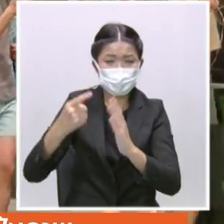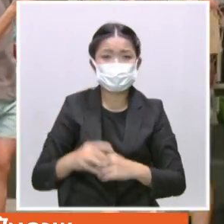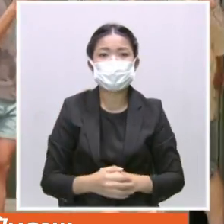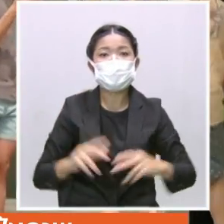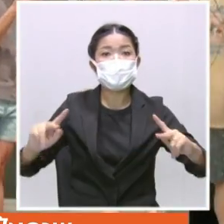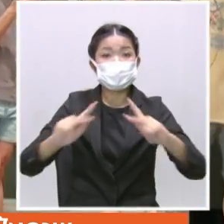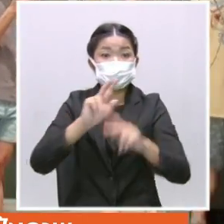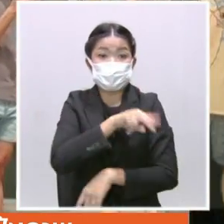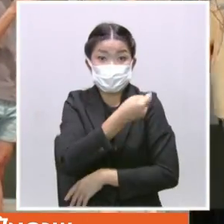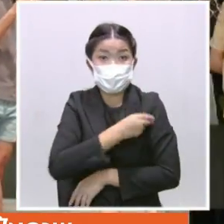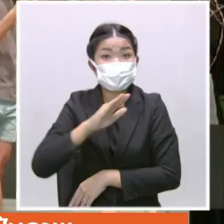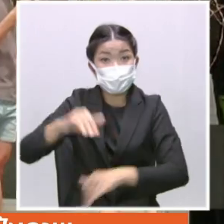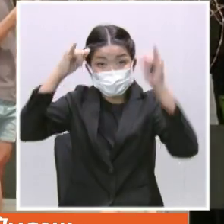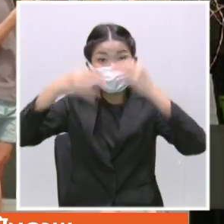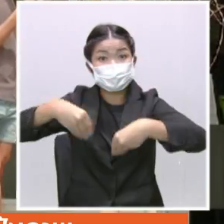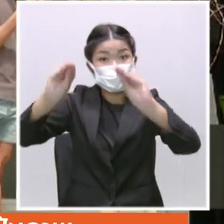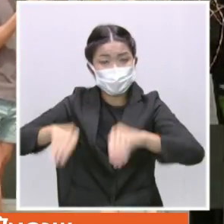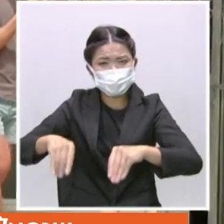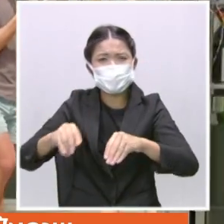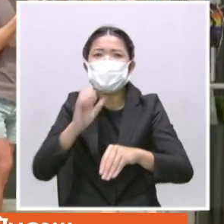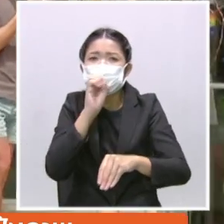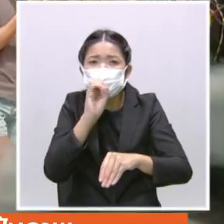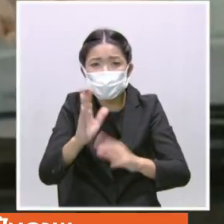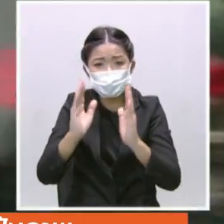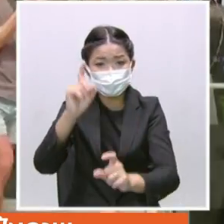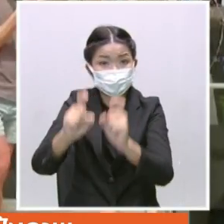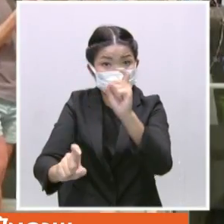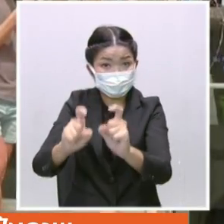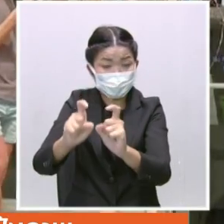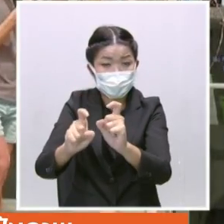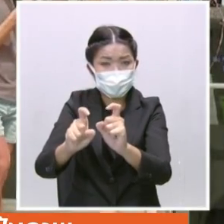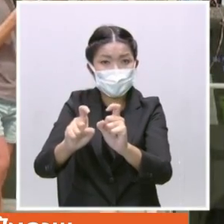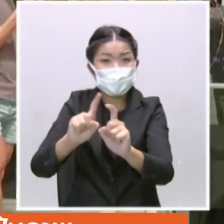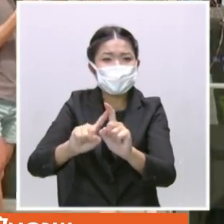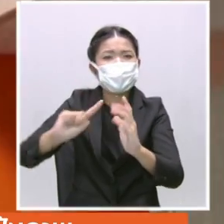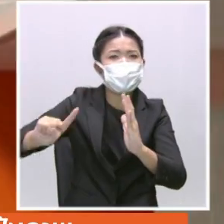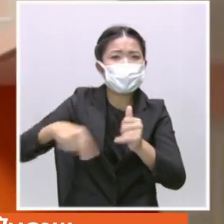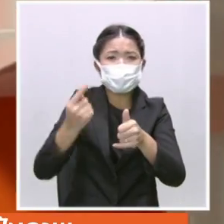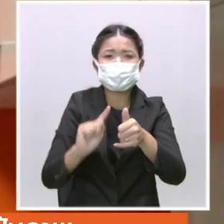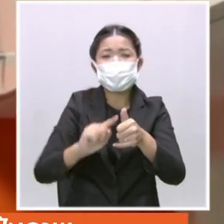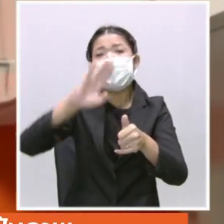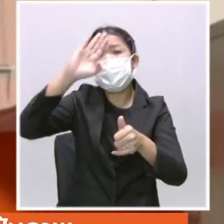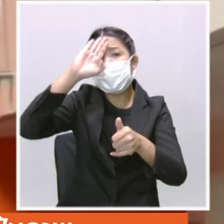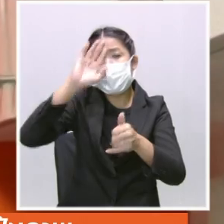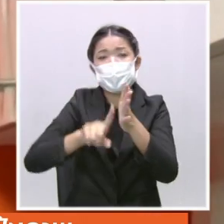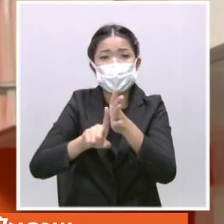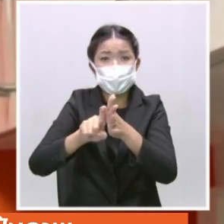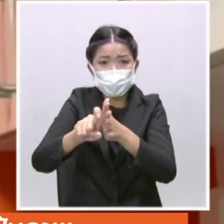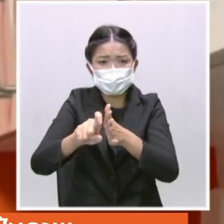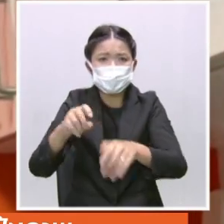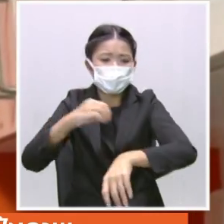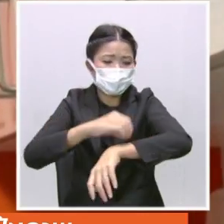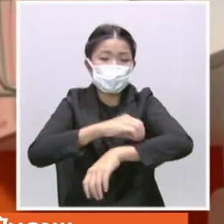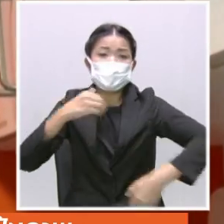ณสุขของสเปนยืนยันว่าผู้เสียชีวิตจากฝีดาดลิงคนแรกของประเทศเป็นหนึ่งในผู้ป่วยฝีดาดลิงอาการ